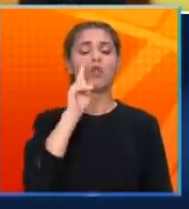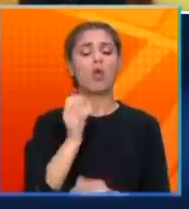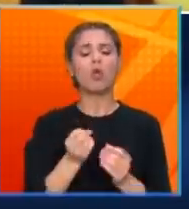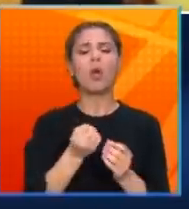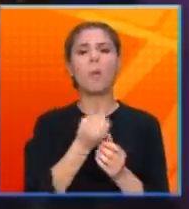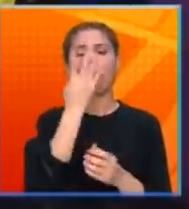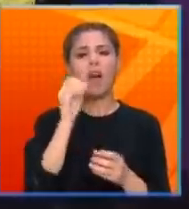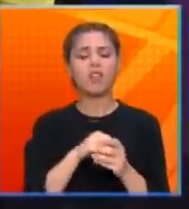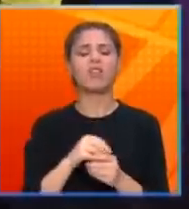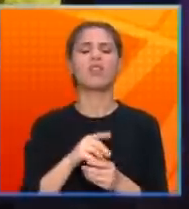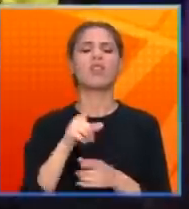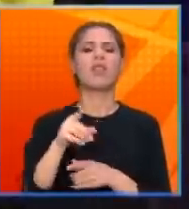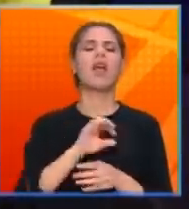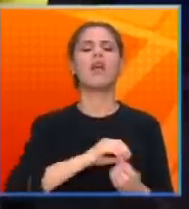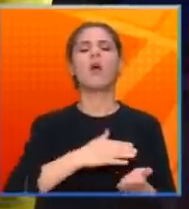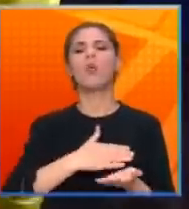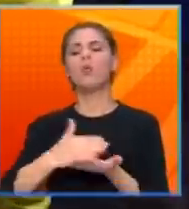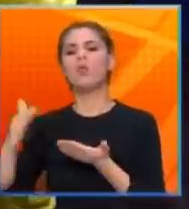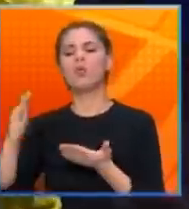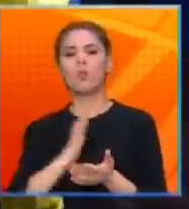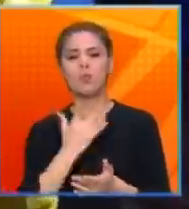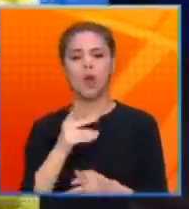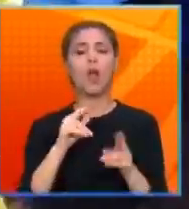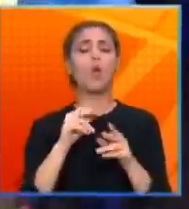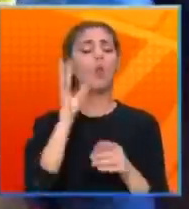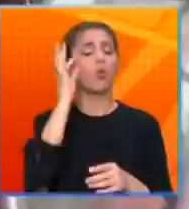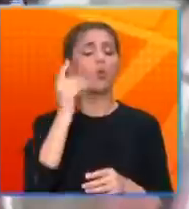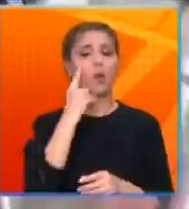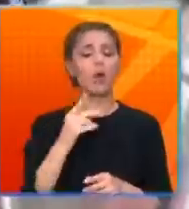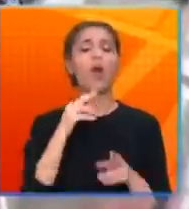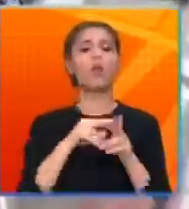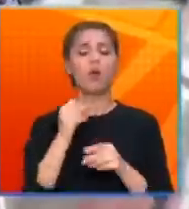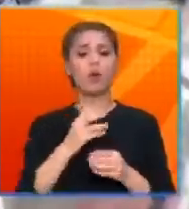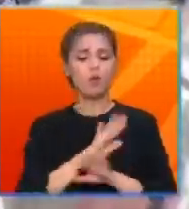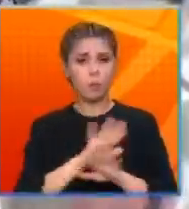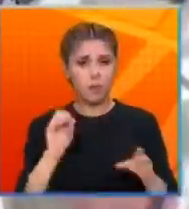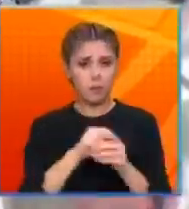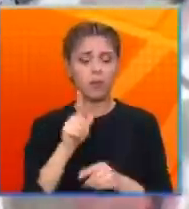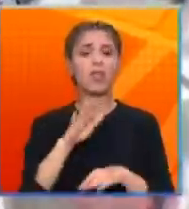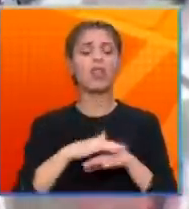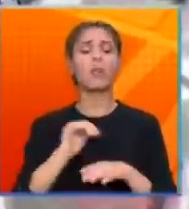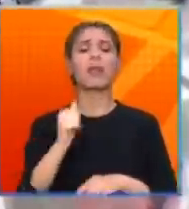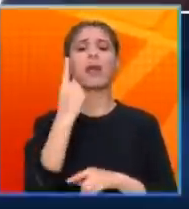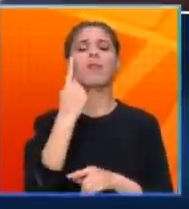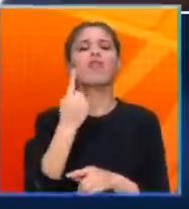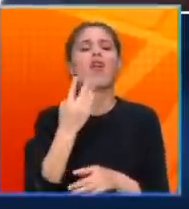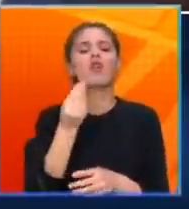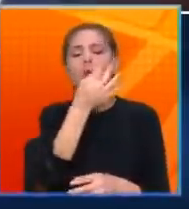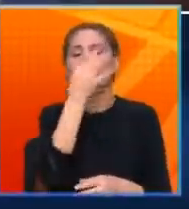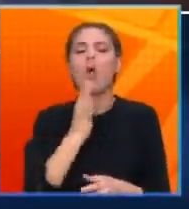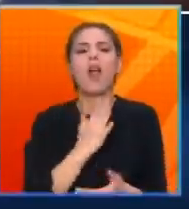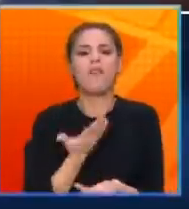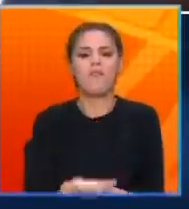sonbahara kadar sarkar. Uzmanlara göre koronavirüsün bir an evvel bitmesi için yapılması gereken şey aslında çok basit.